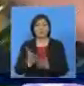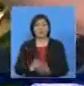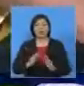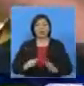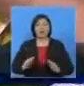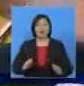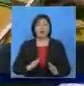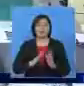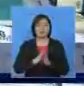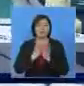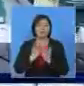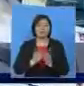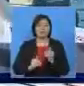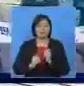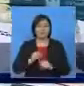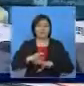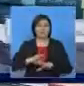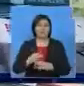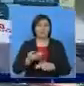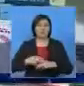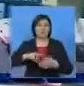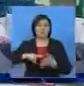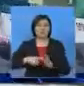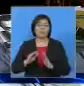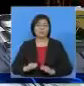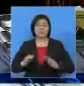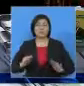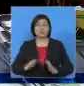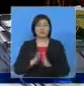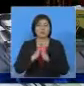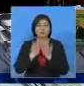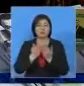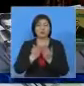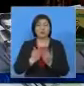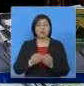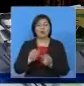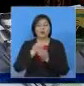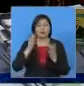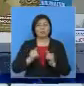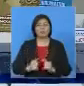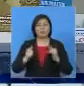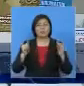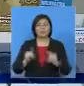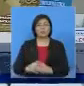балалар кітап фестивалін ұйымдастырды. Мұндағы мақсат жеткіншектер арасында кітап оқу мәдениетін арттыру.